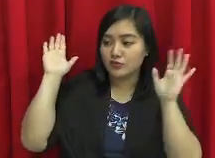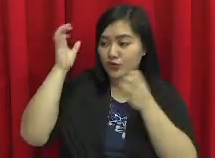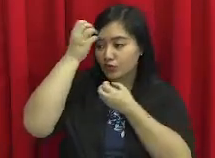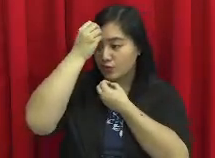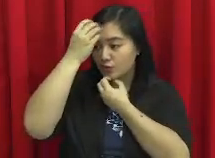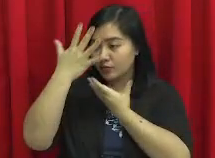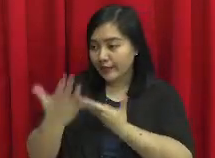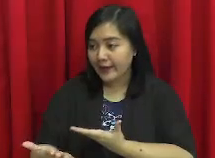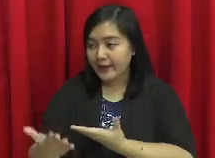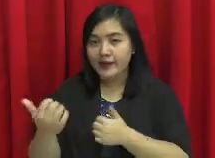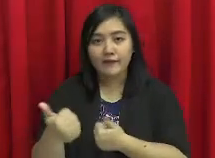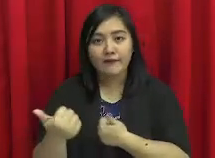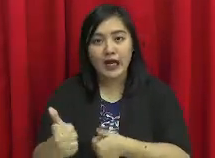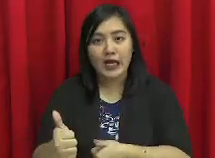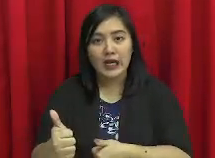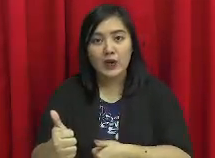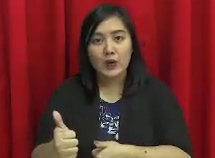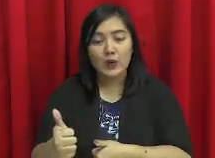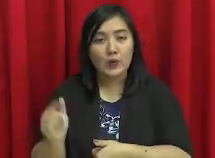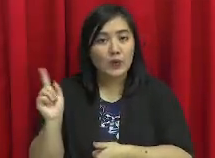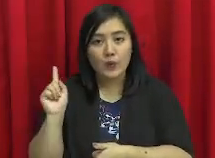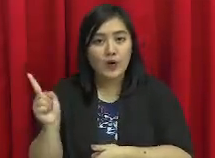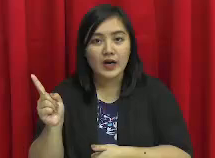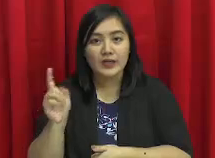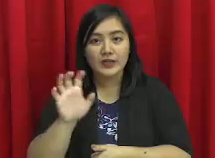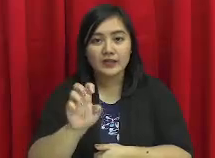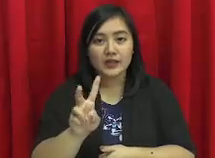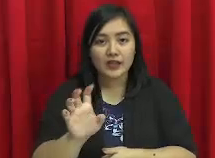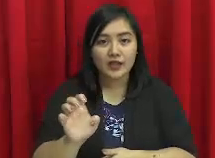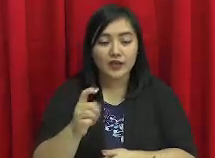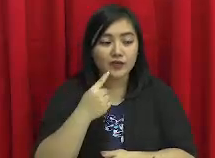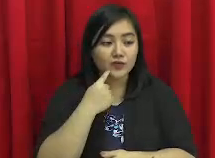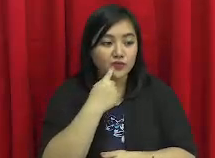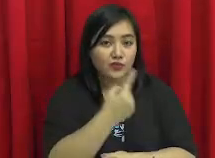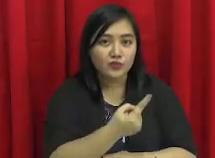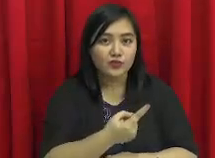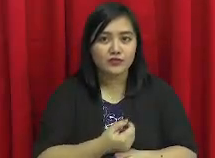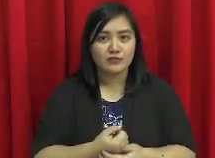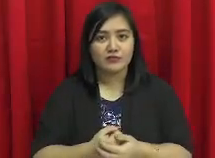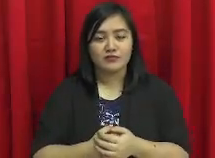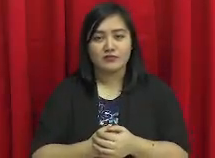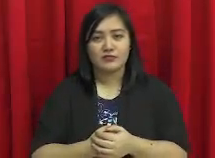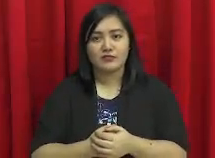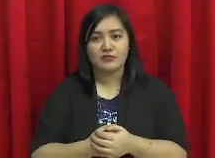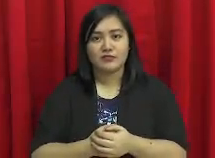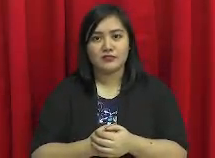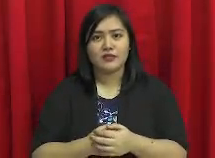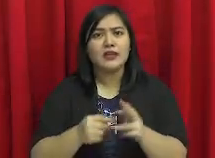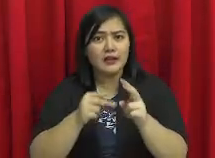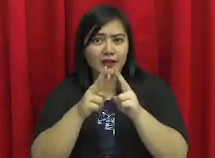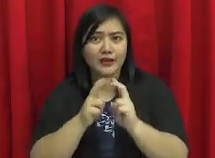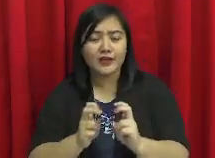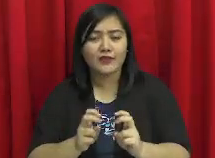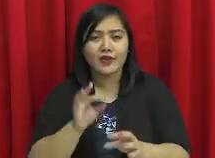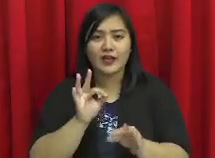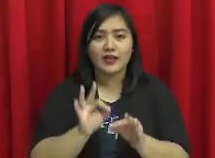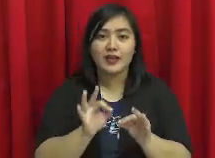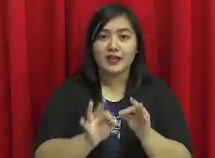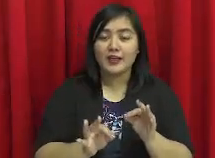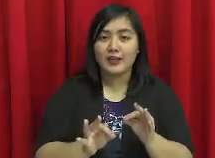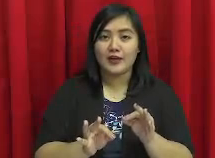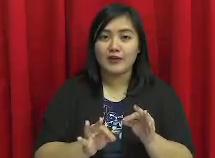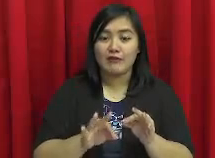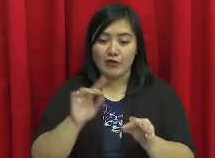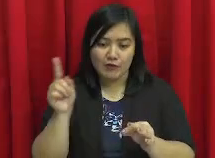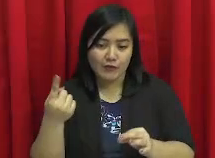Siya nga nagsabi na woman eh. Yes. Oh, she shall be called woman because she was taken out of man. Kaya nga pag walang